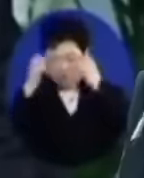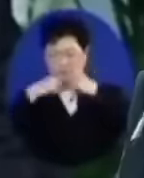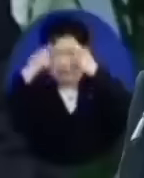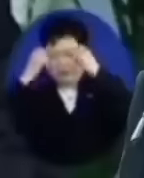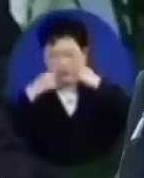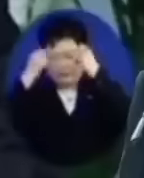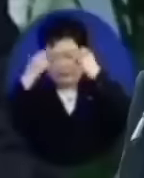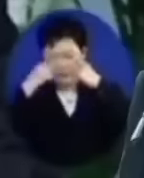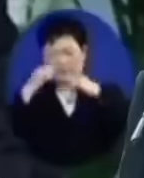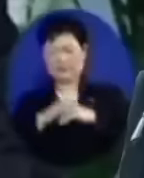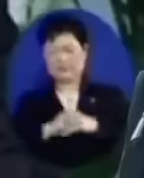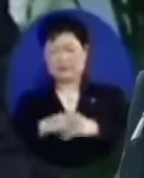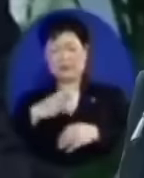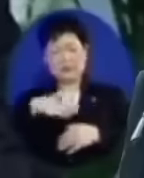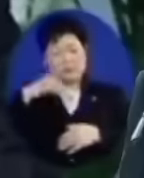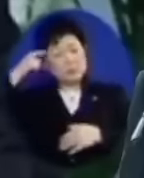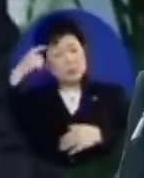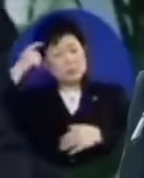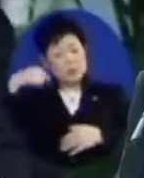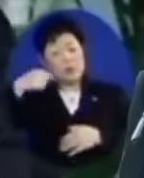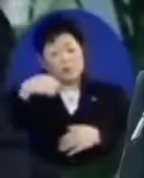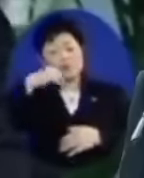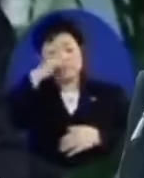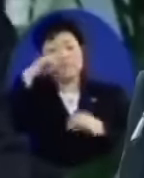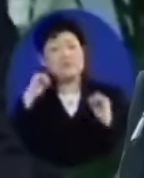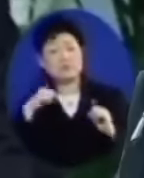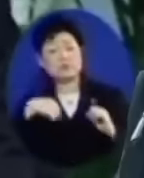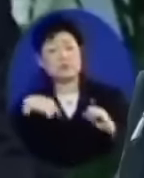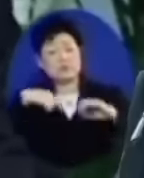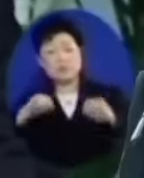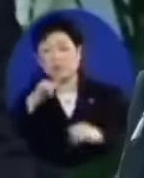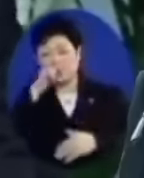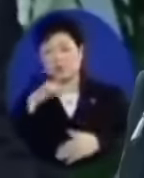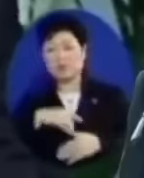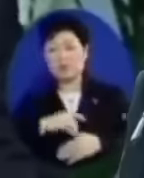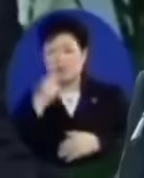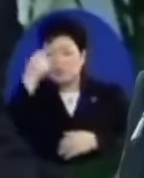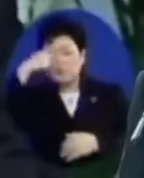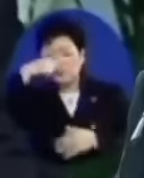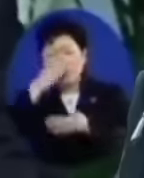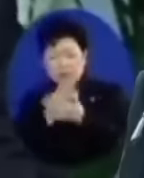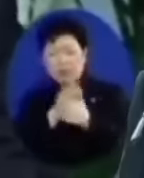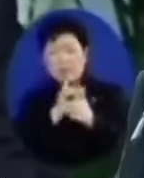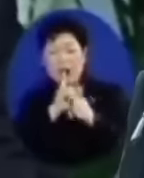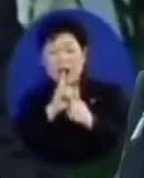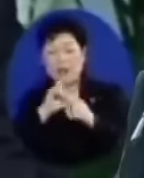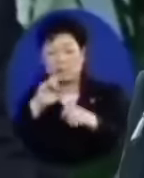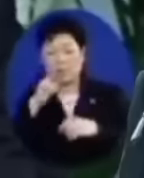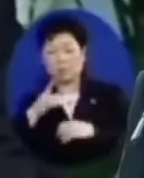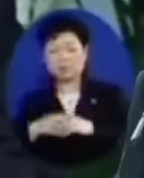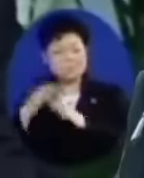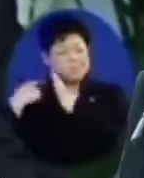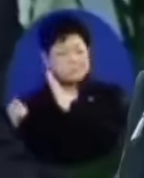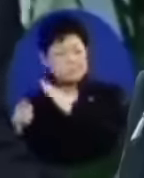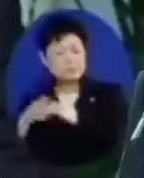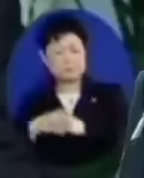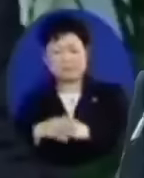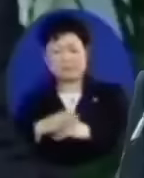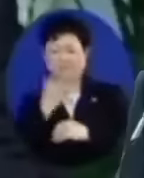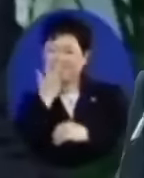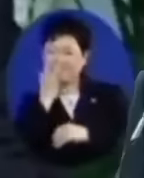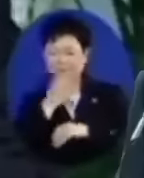우는데 내가 여기 있는데요 울지 마세요 내 살아있어요 울지 마세요 아무리 말을 해도 못